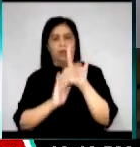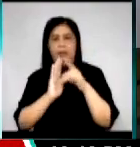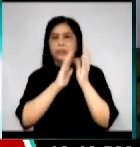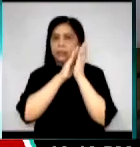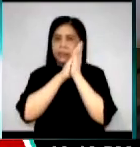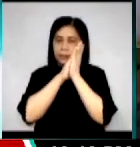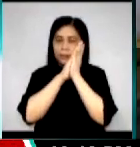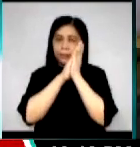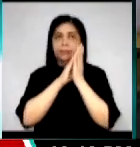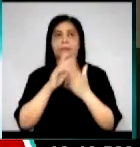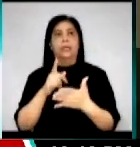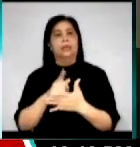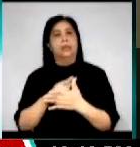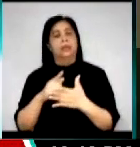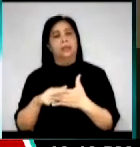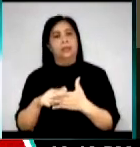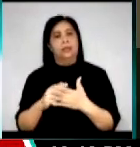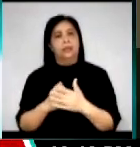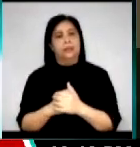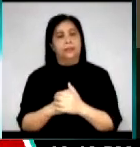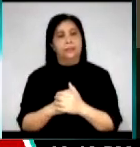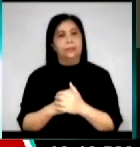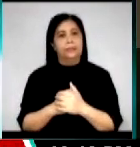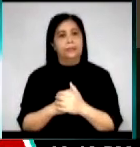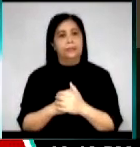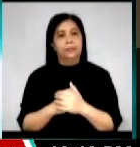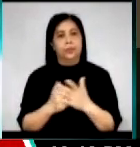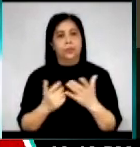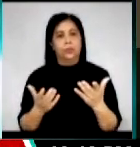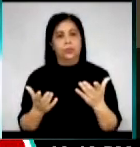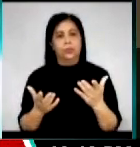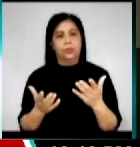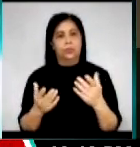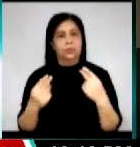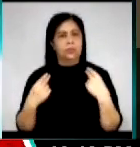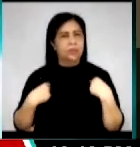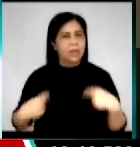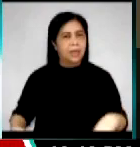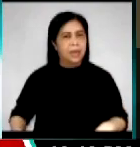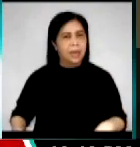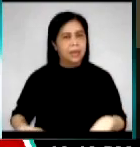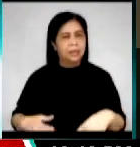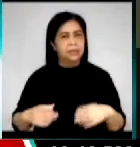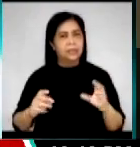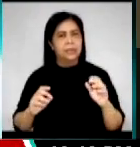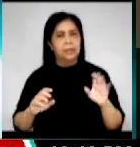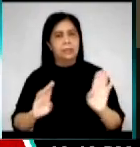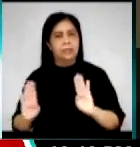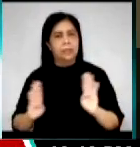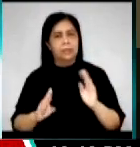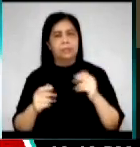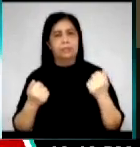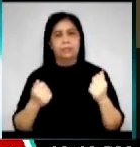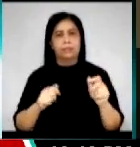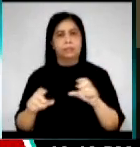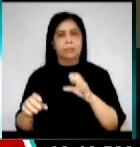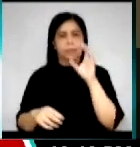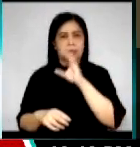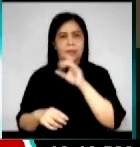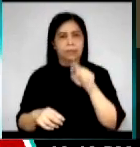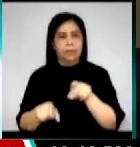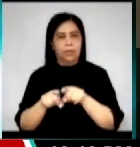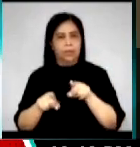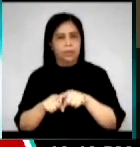then yung mga health-seeking behaviors and other health-promoting behaviors natin, kailangan rin natin siyang